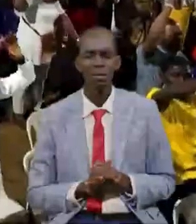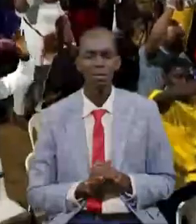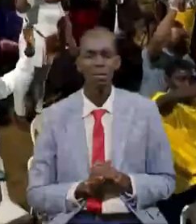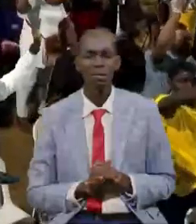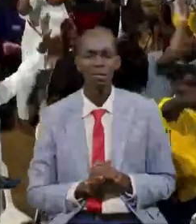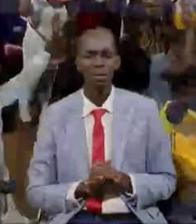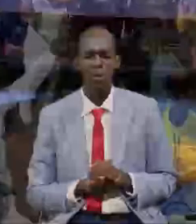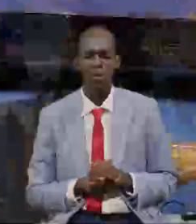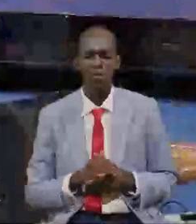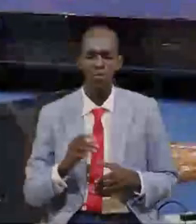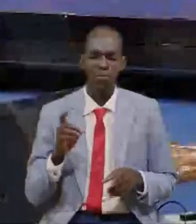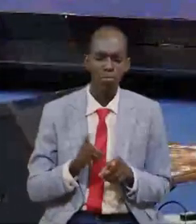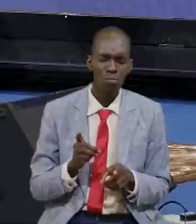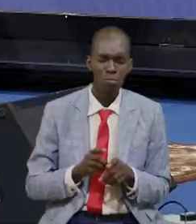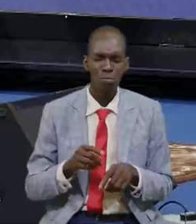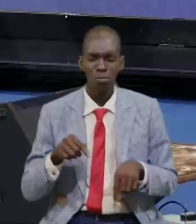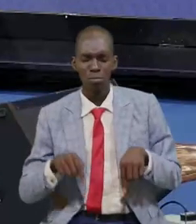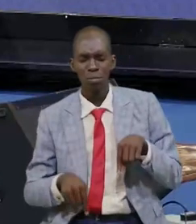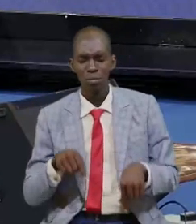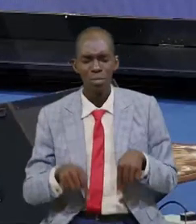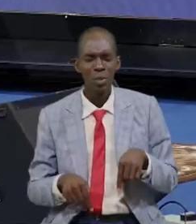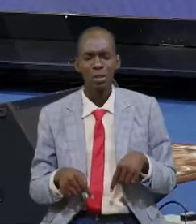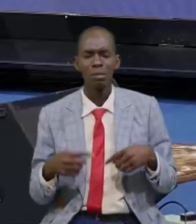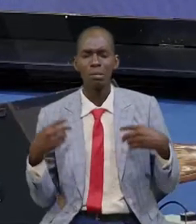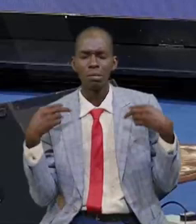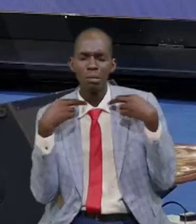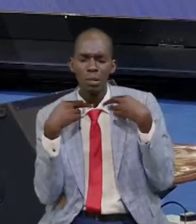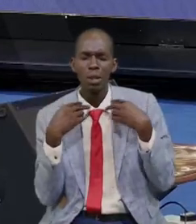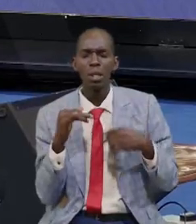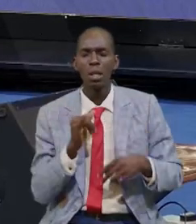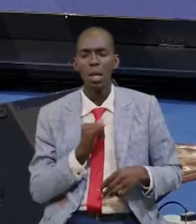La paralysie, le joug,